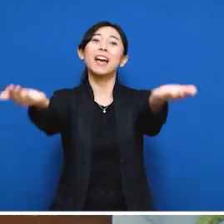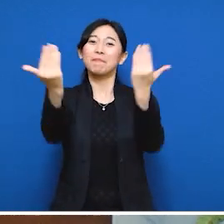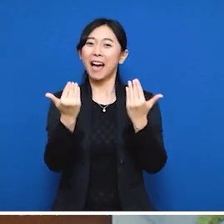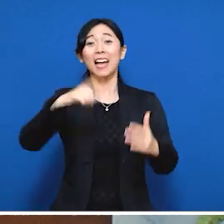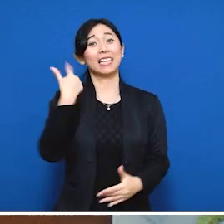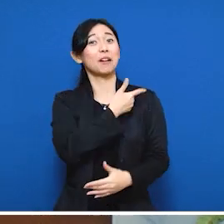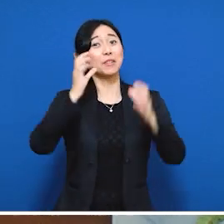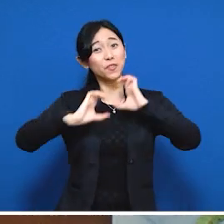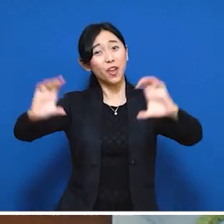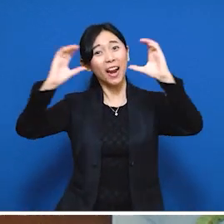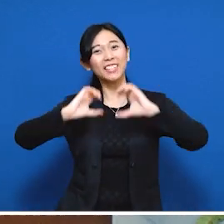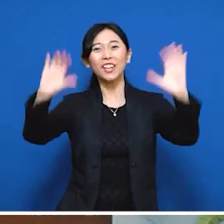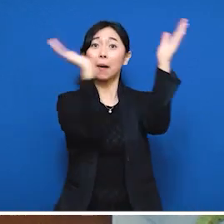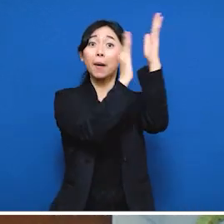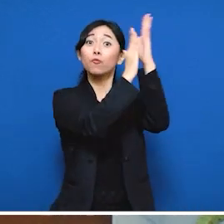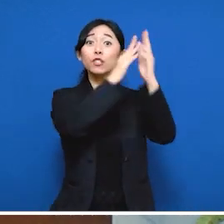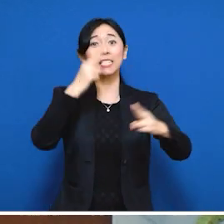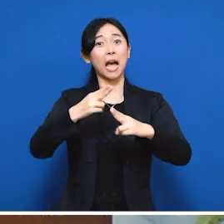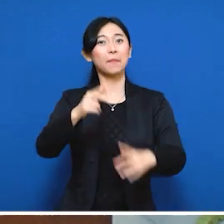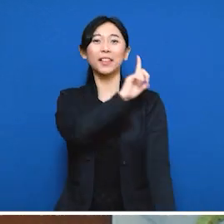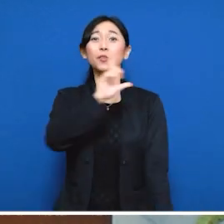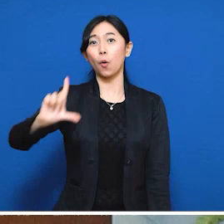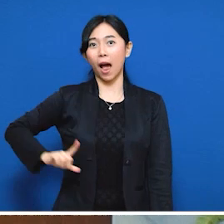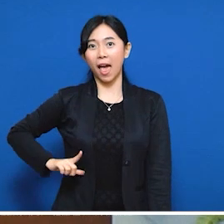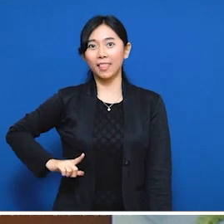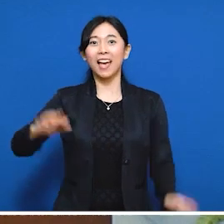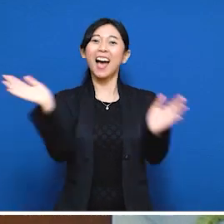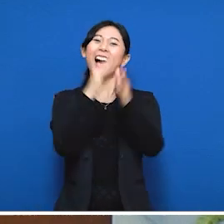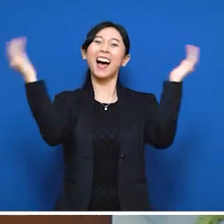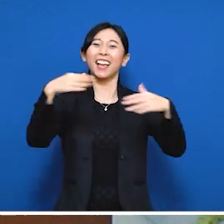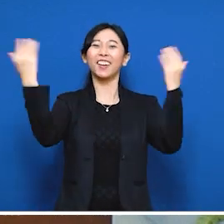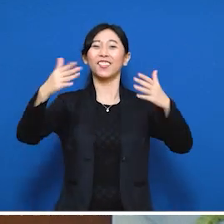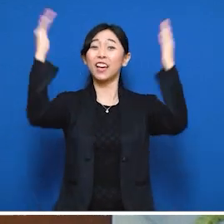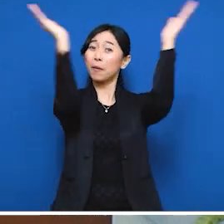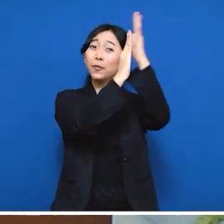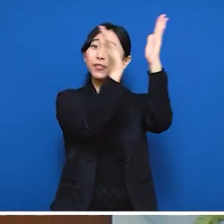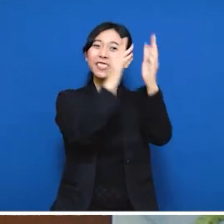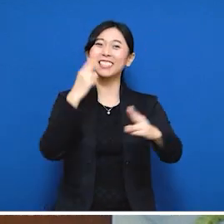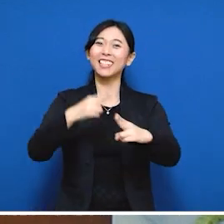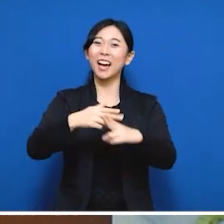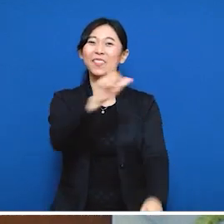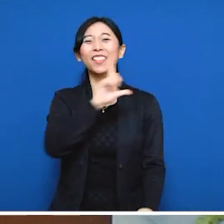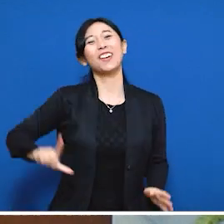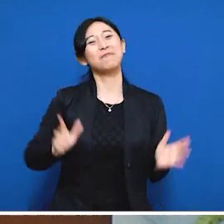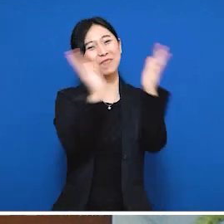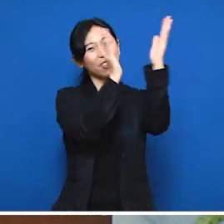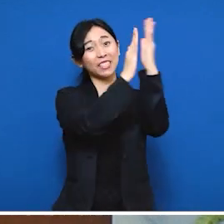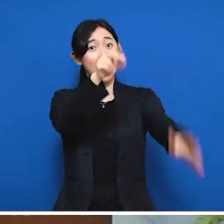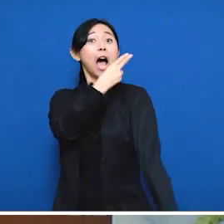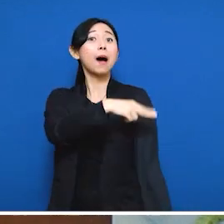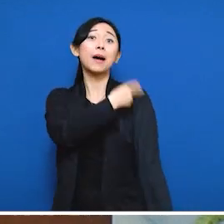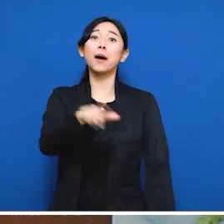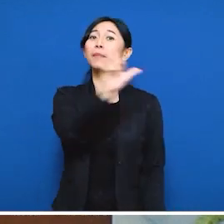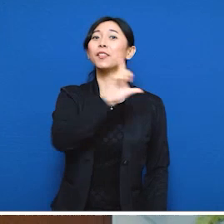kita bersorak untuk memuji nama Tuhan. Haleluya, pujilah nama Tuhan. Pujilah, hai